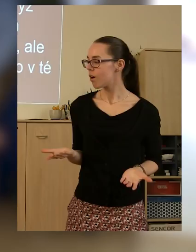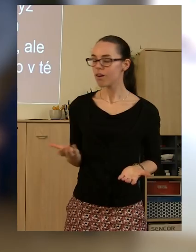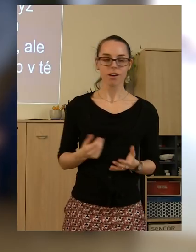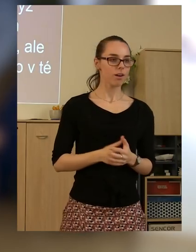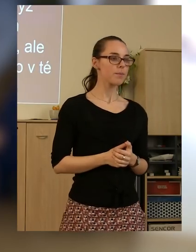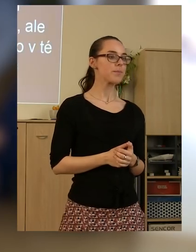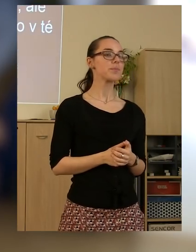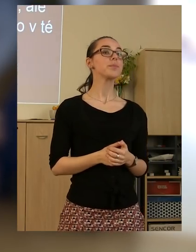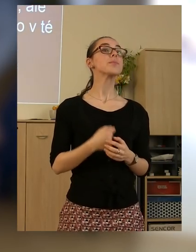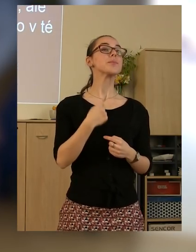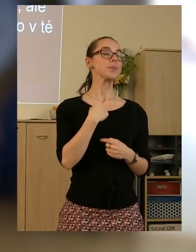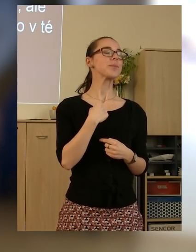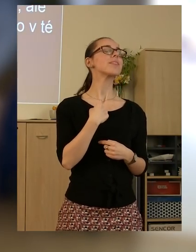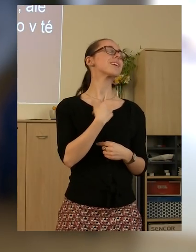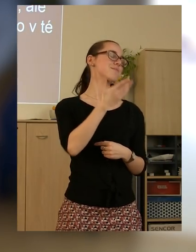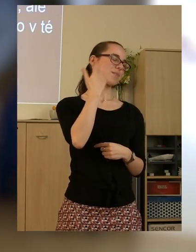Já jsem měl jednoho známýho.